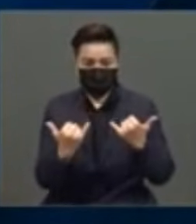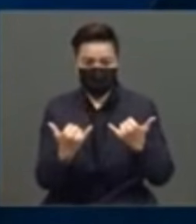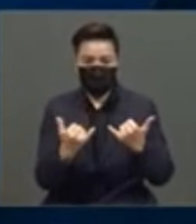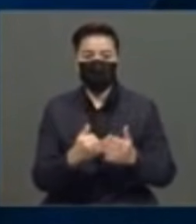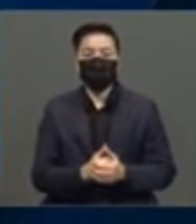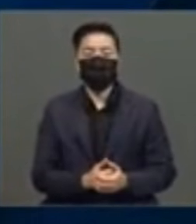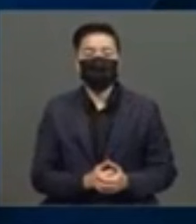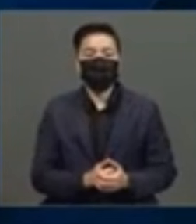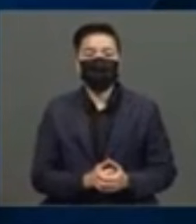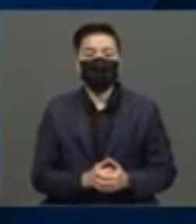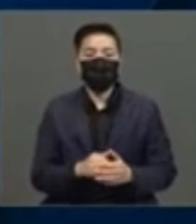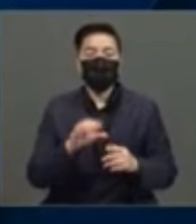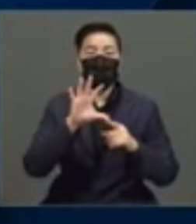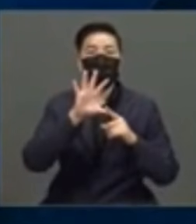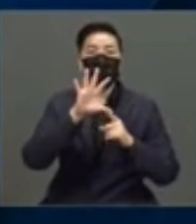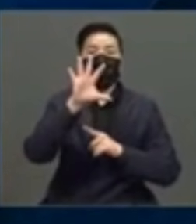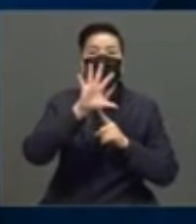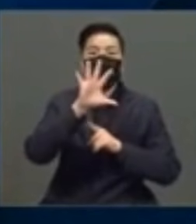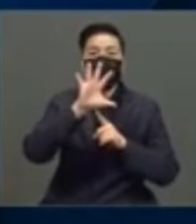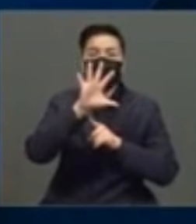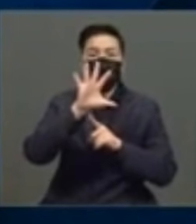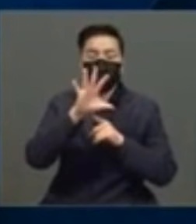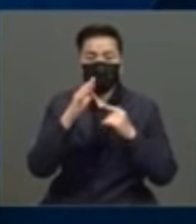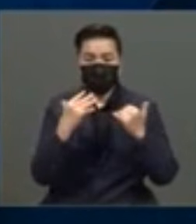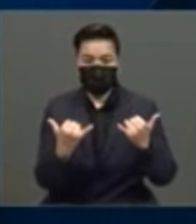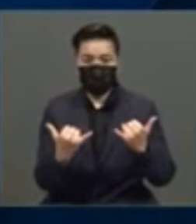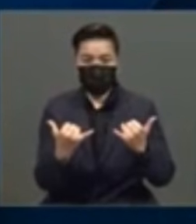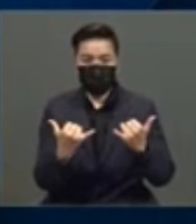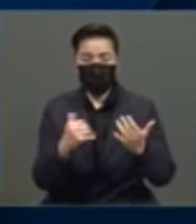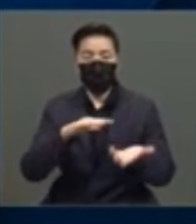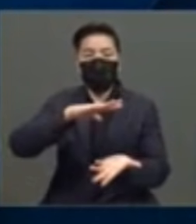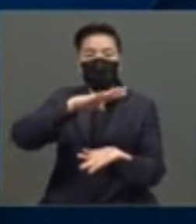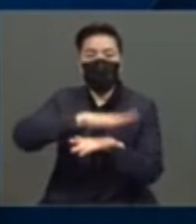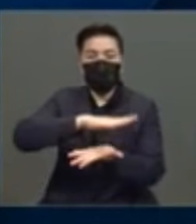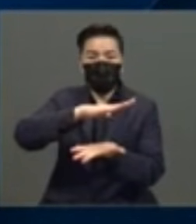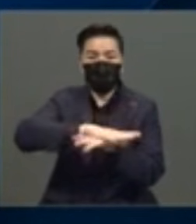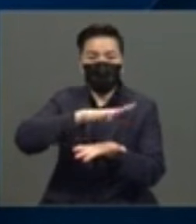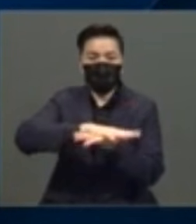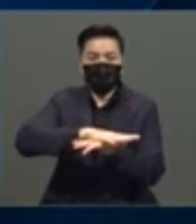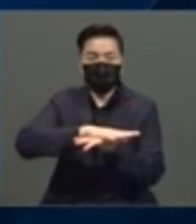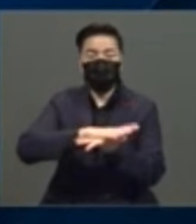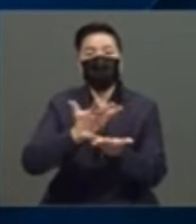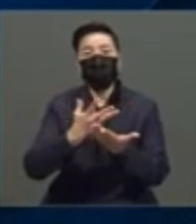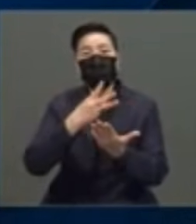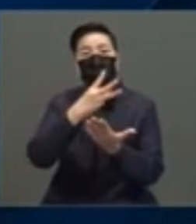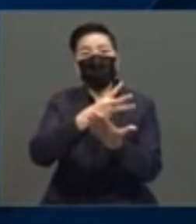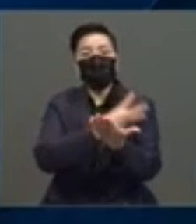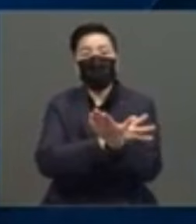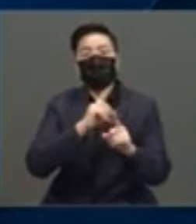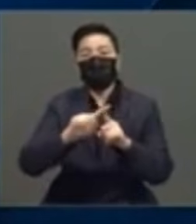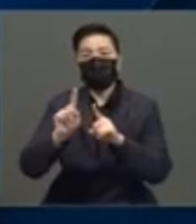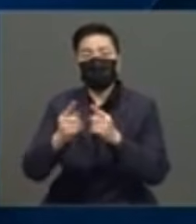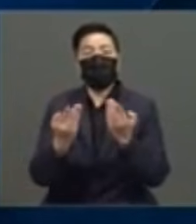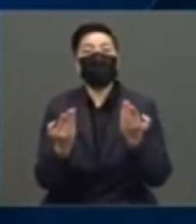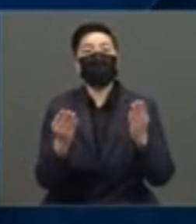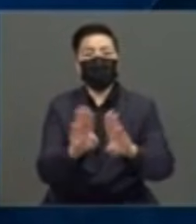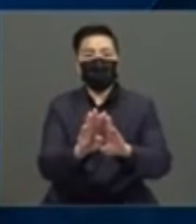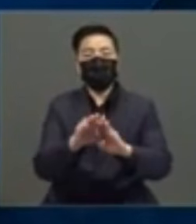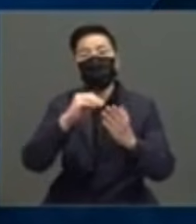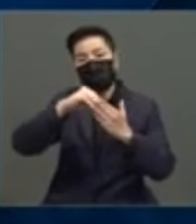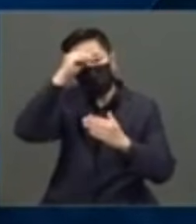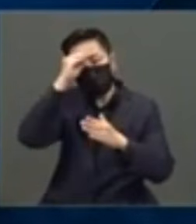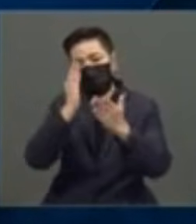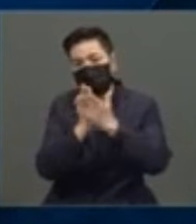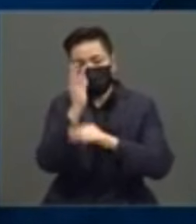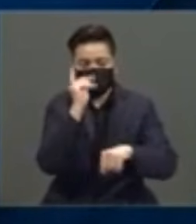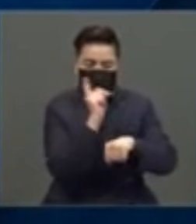นะครับข้อที่5ย่อยนะครับวงเล็บ5ก็คือโรงเรียนสถาบันสรุปว่ายังปิดอยู่นะครับใช้ออนไลน์ไป